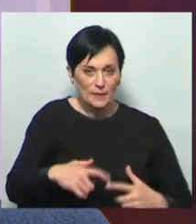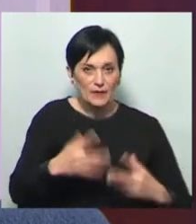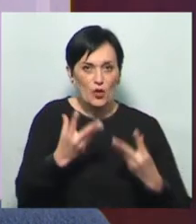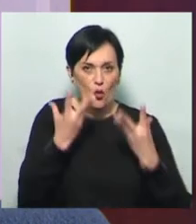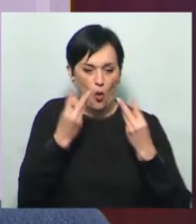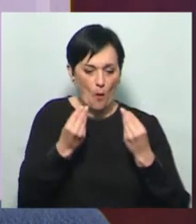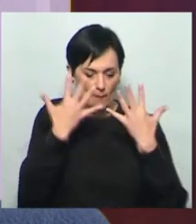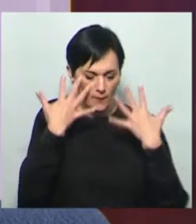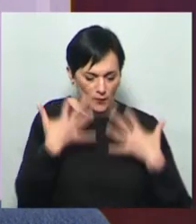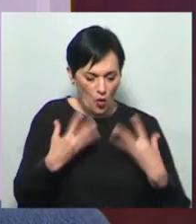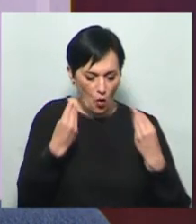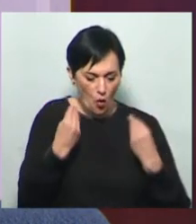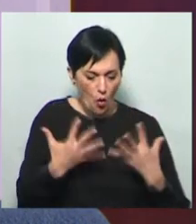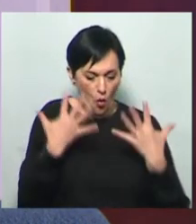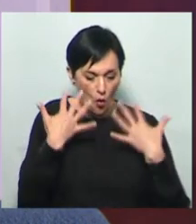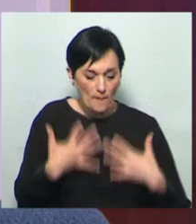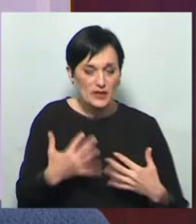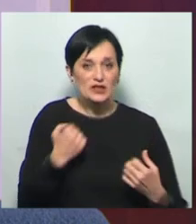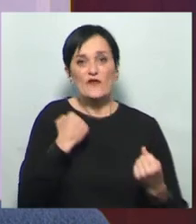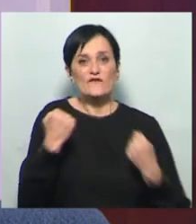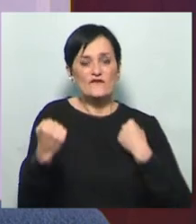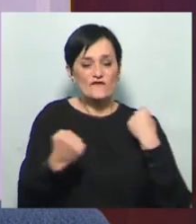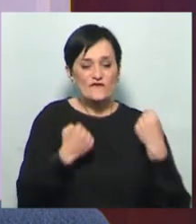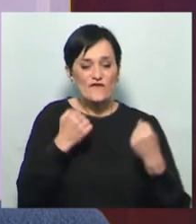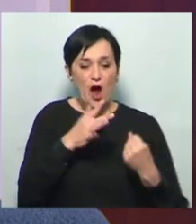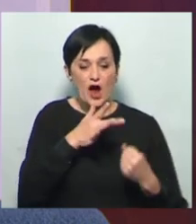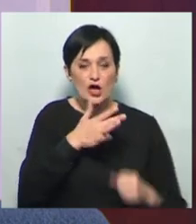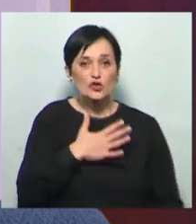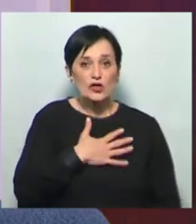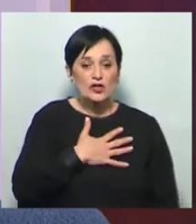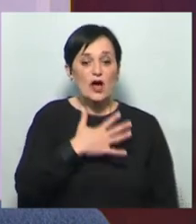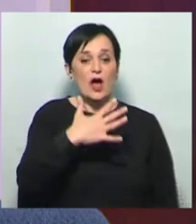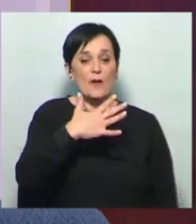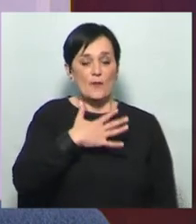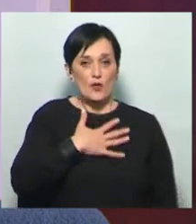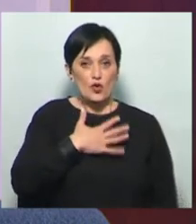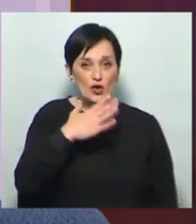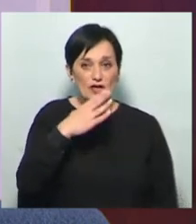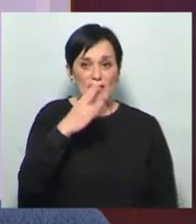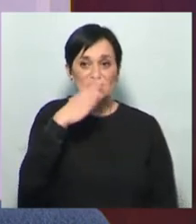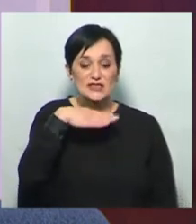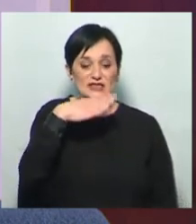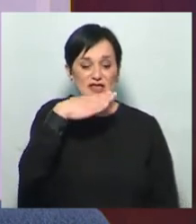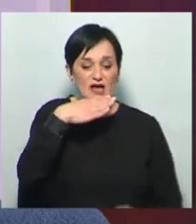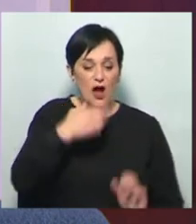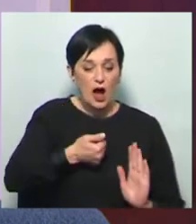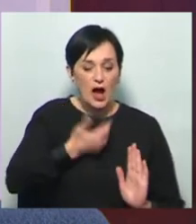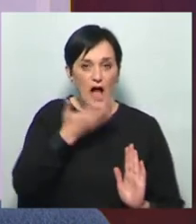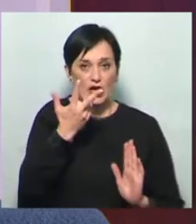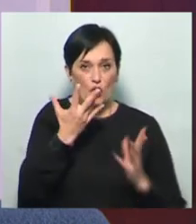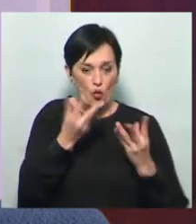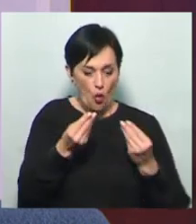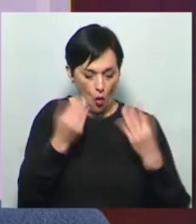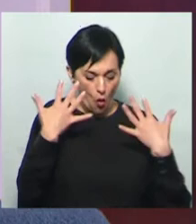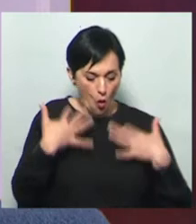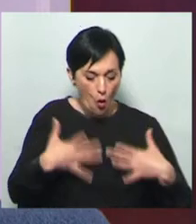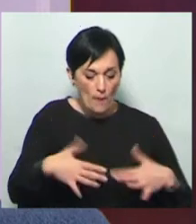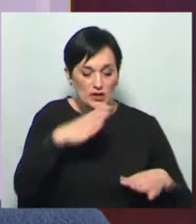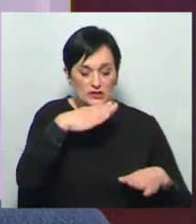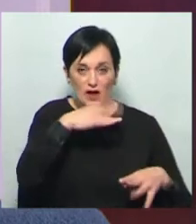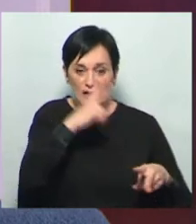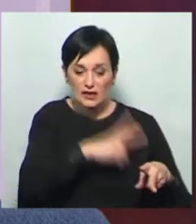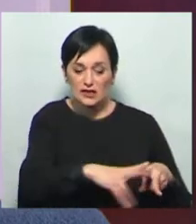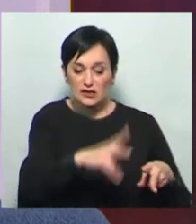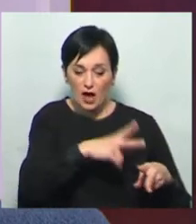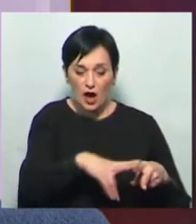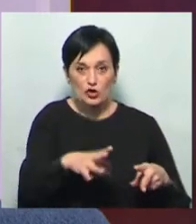ოფლის სახით ამ ვარჯიშის დროს ამონასუნთქი ორთქლის სახით, წყლის ორთქლის სახით და ოფლის სახით დაკარგული წყალი